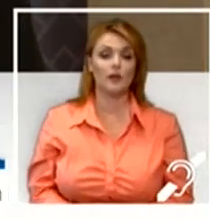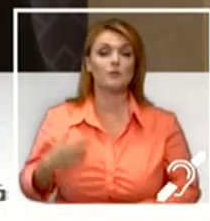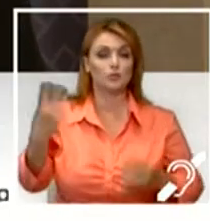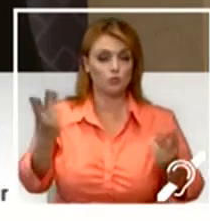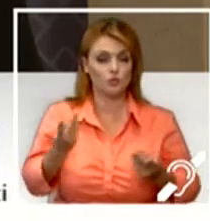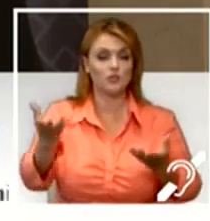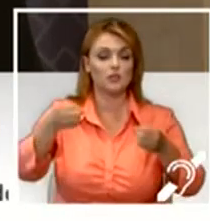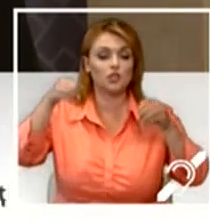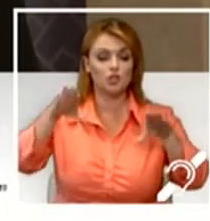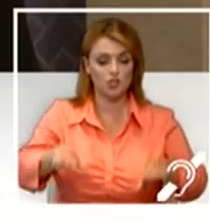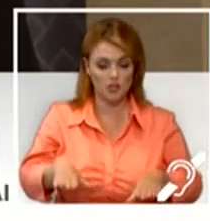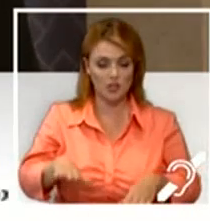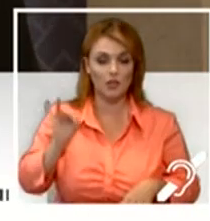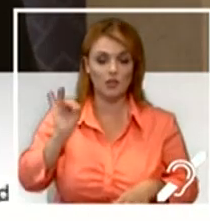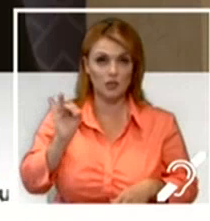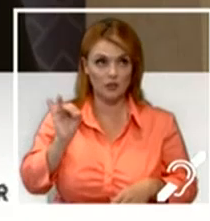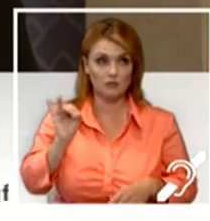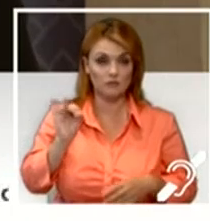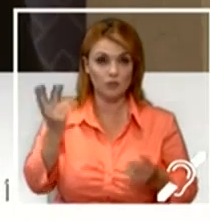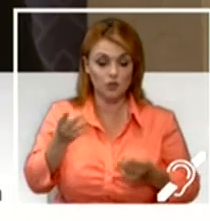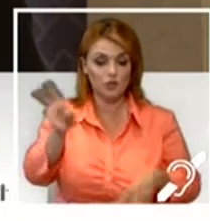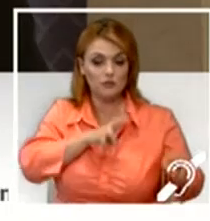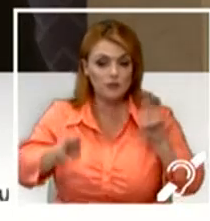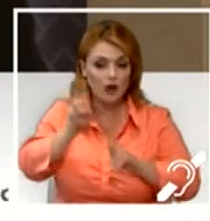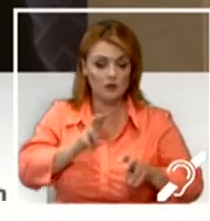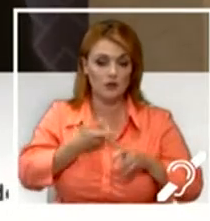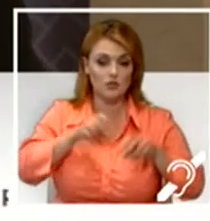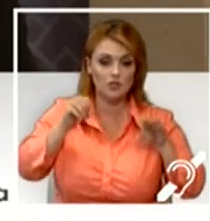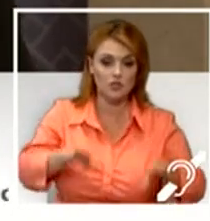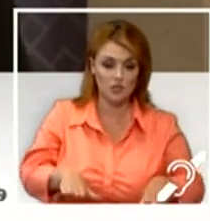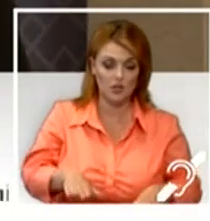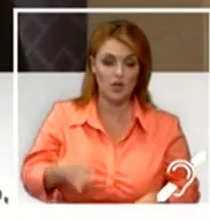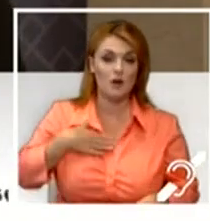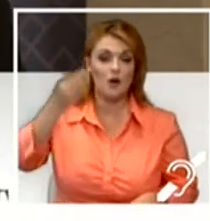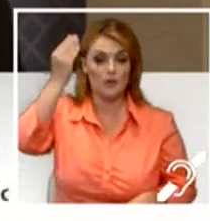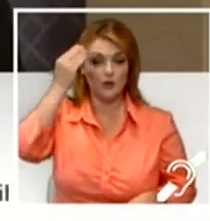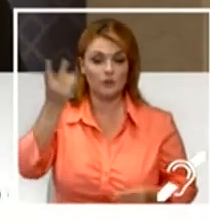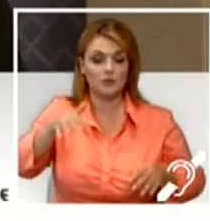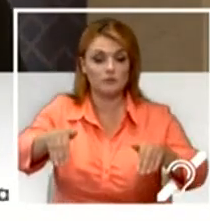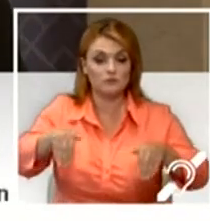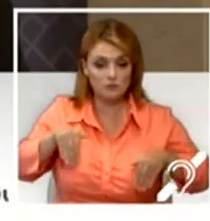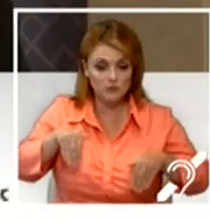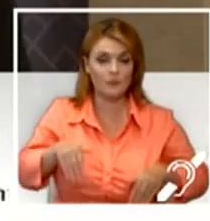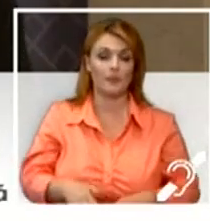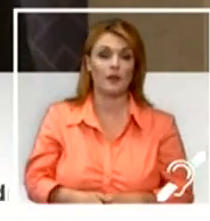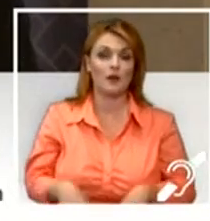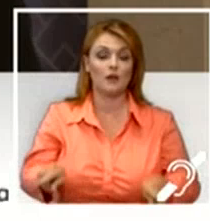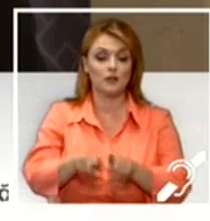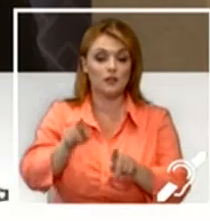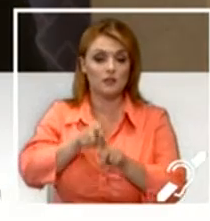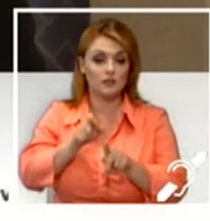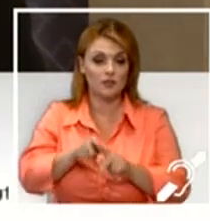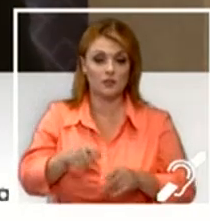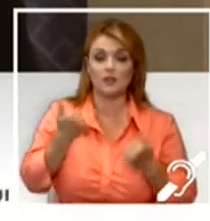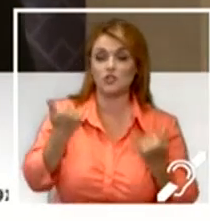și soluții. Și considerăm că aici trebuie să ne abținem de la declarații nefaste, nereușite. Nu vreau să